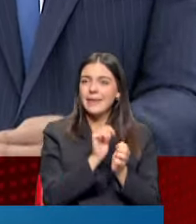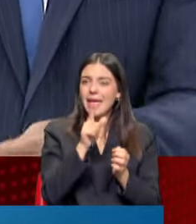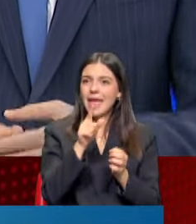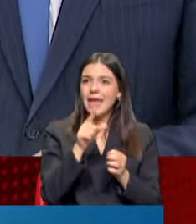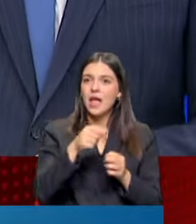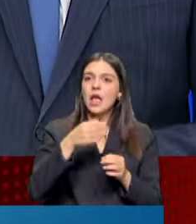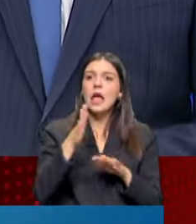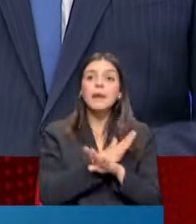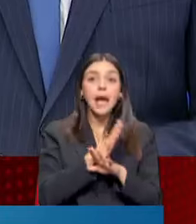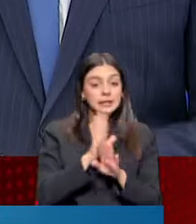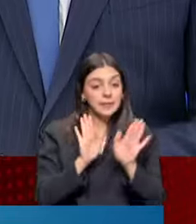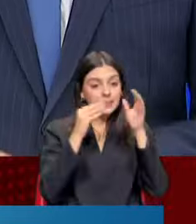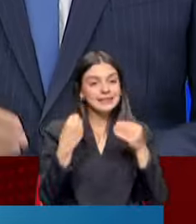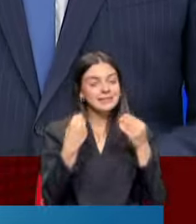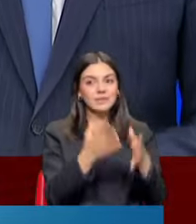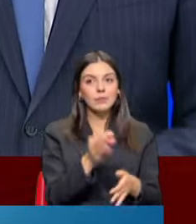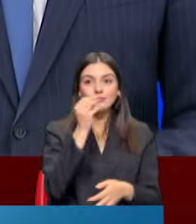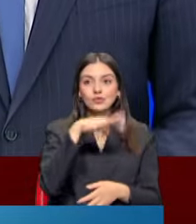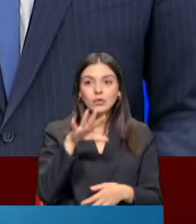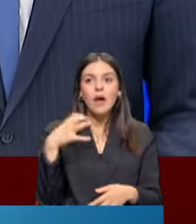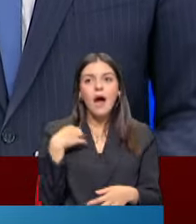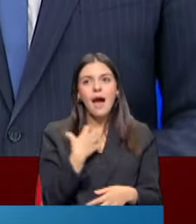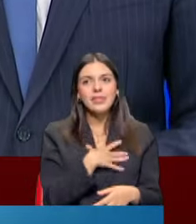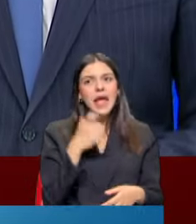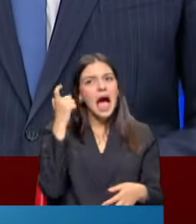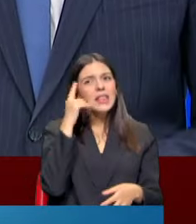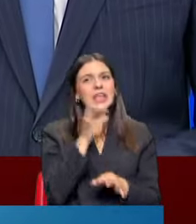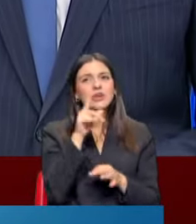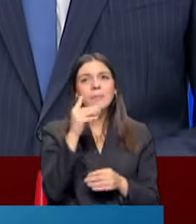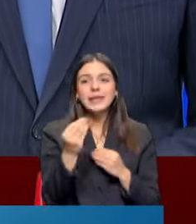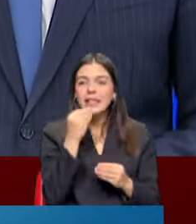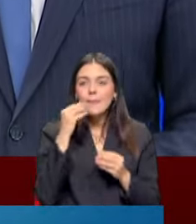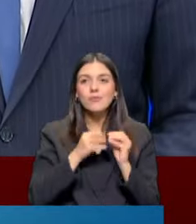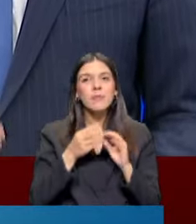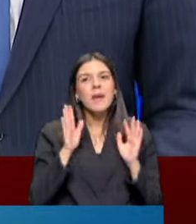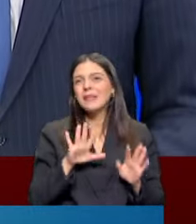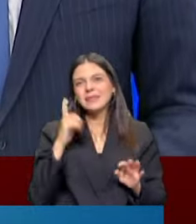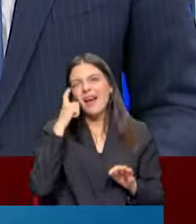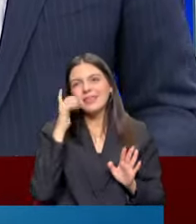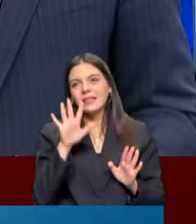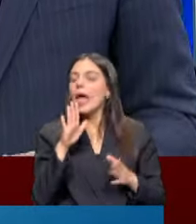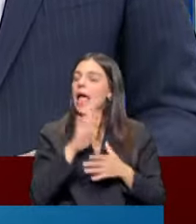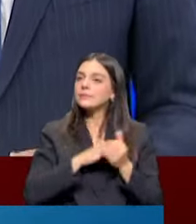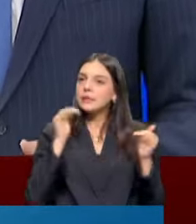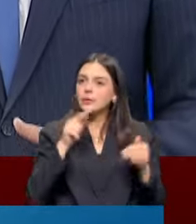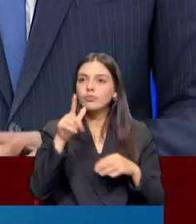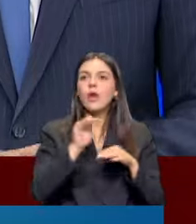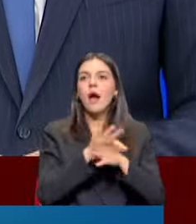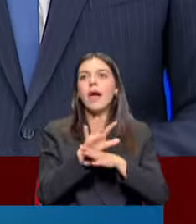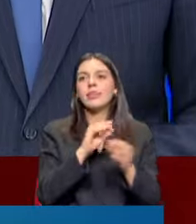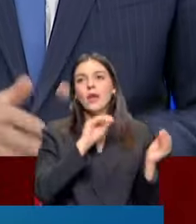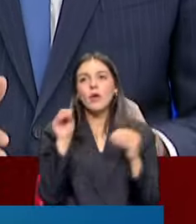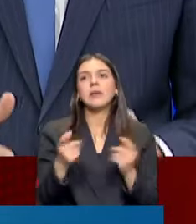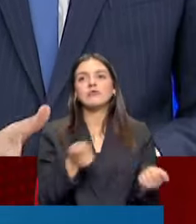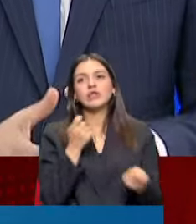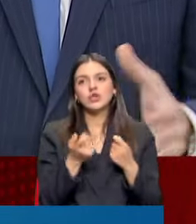gerekli malzemeleri teslim edip çocuğun, annenin aklında hiçbir zaman beslenme derdi kalmasın. Elimizden geldiğince bunu hayata geçirmeye